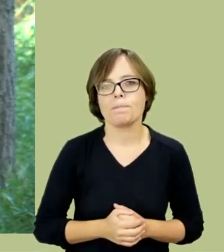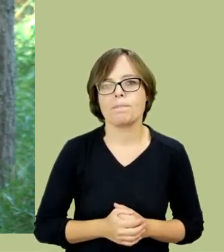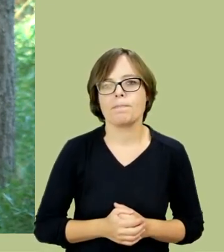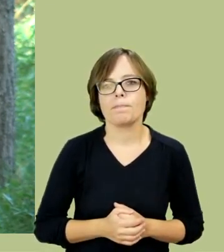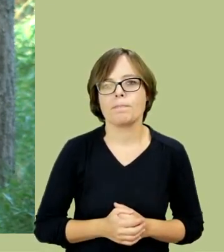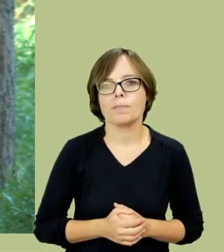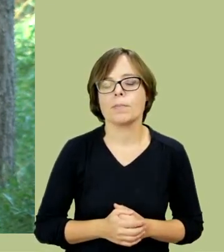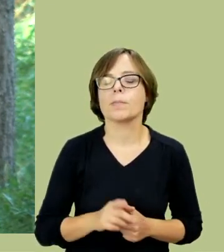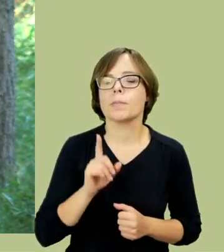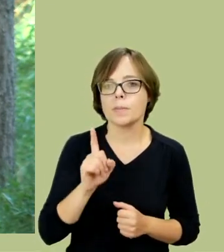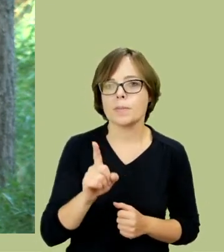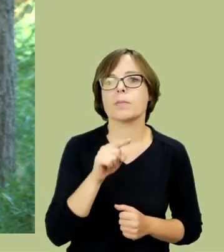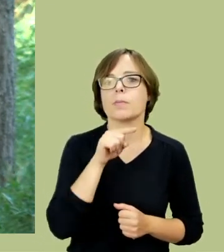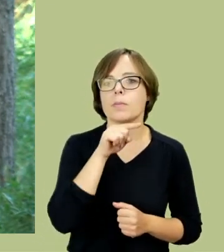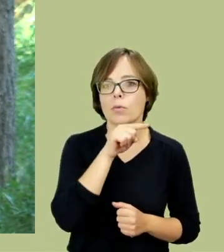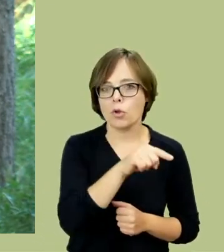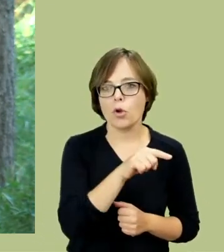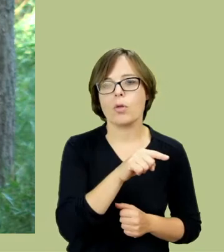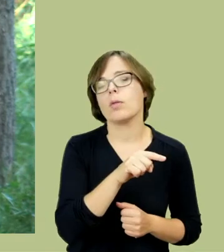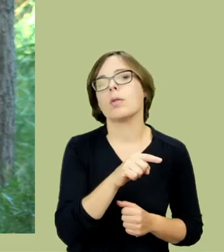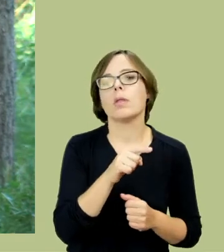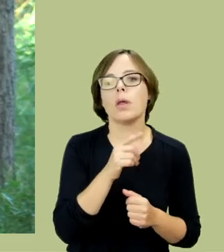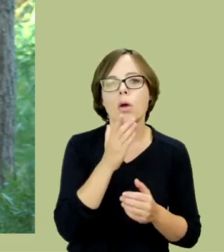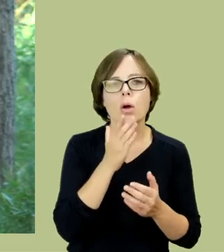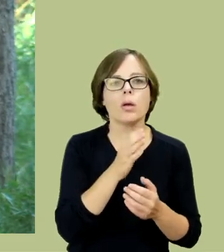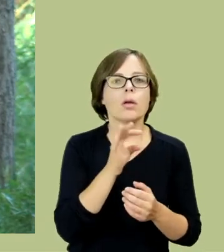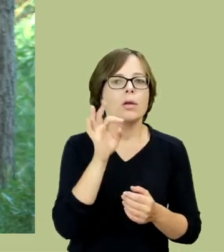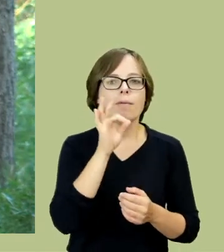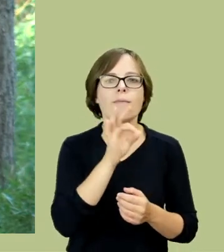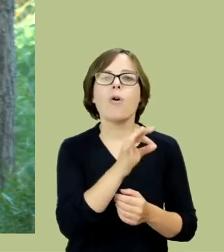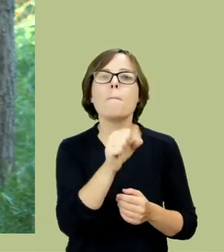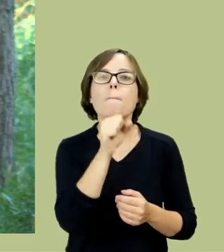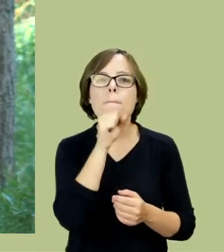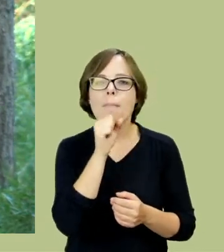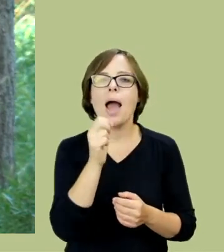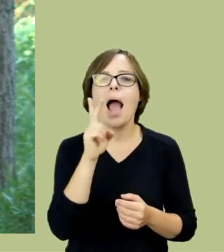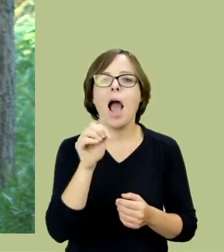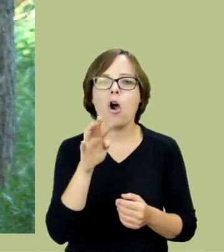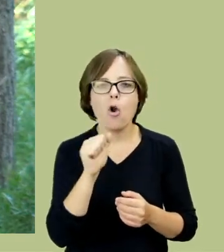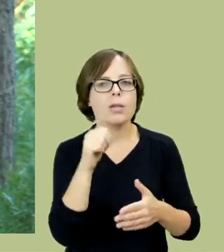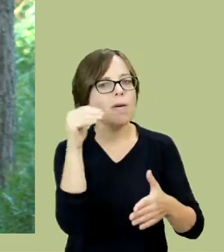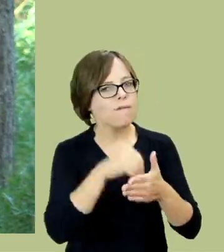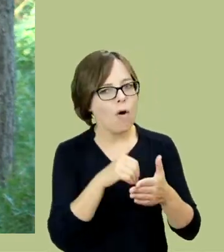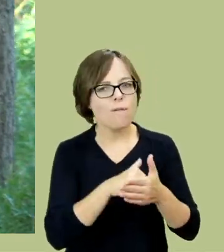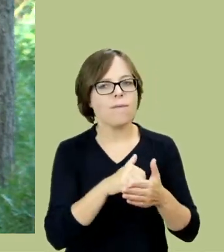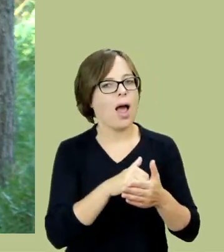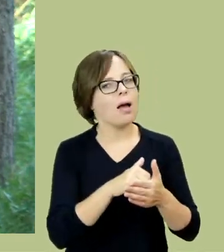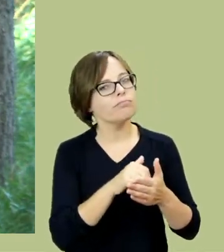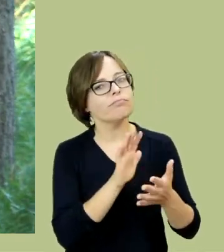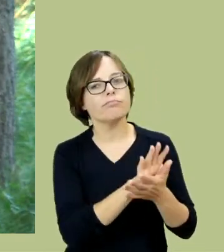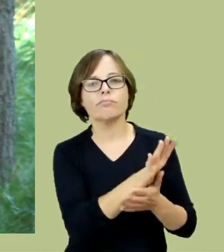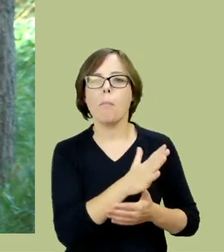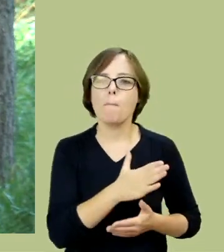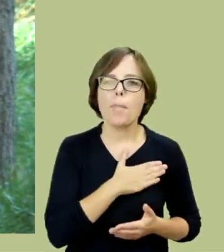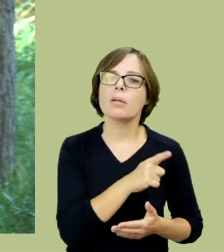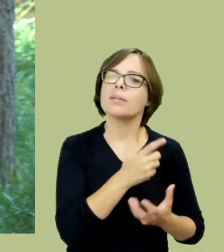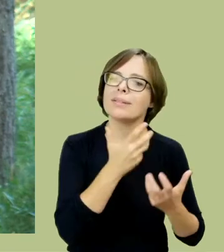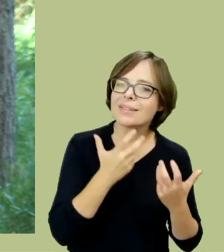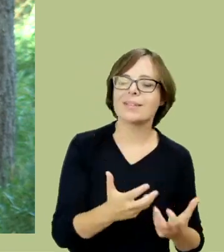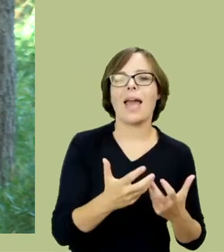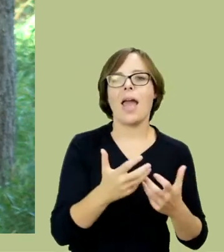była taką naprawdę wychowanką swojej babki, patriotki Karoliny i bardzo chciała na ten pierścień